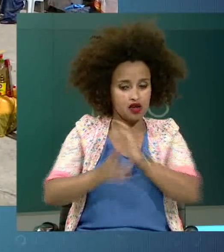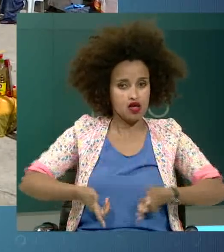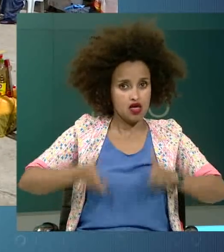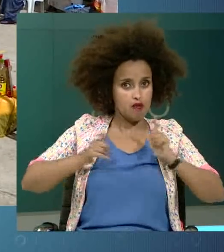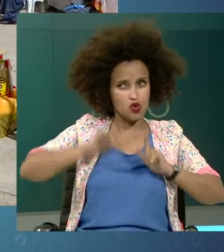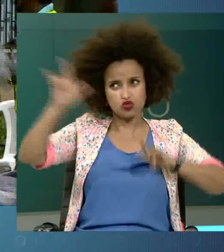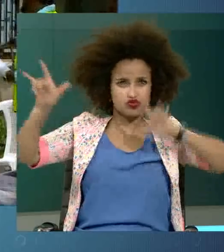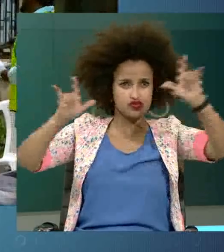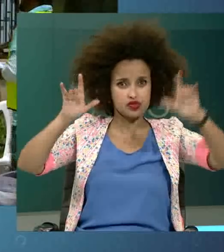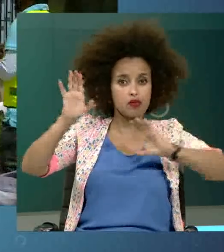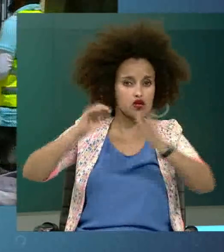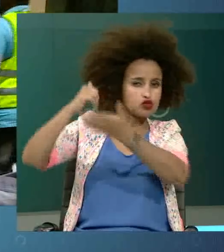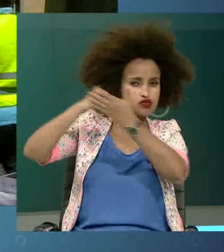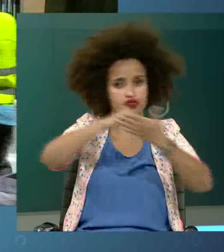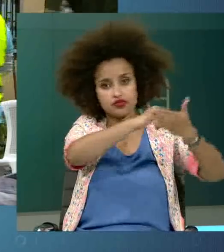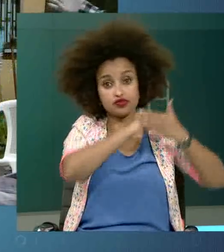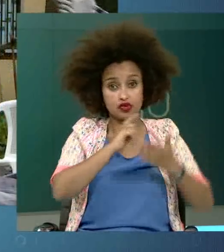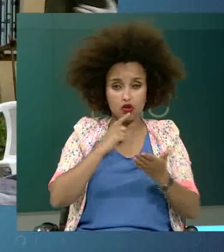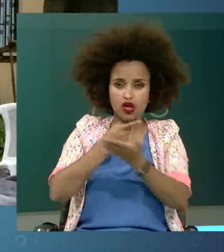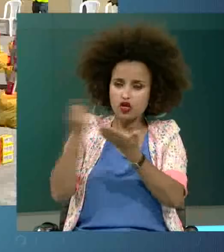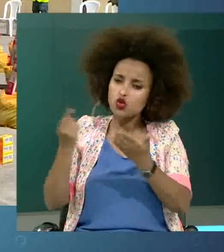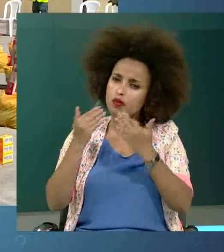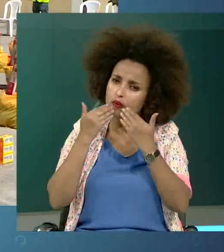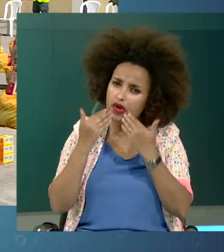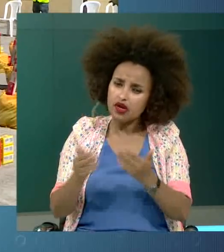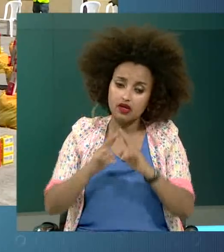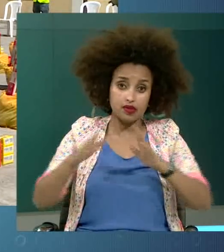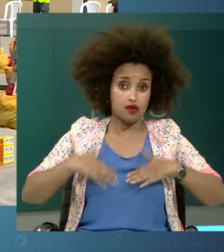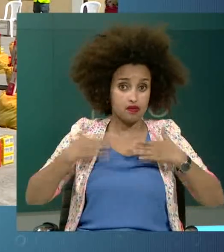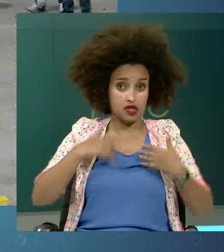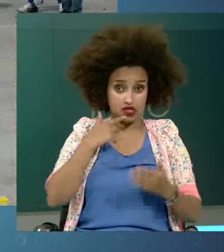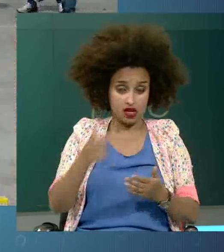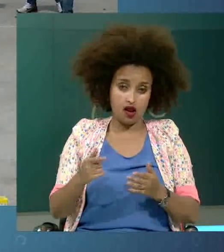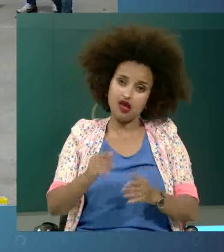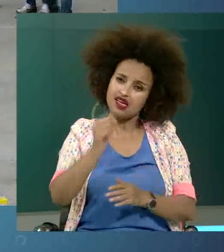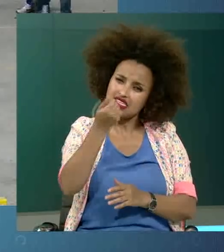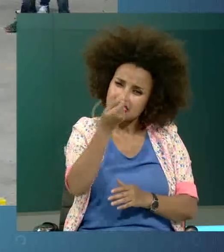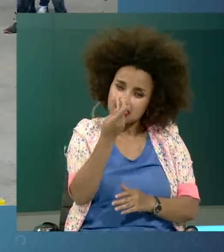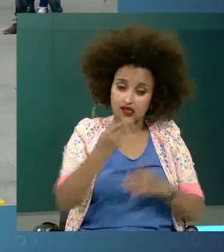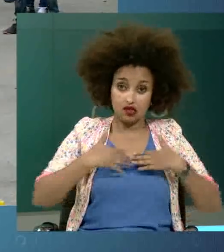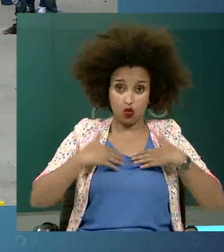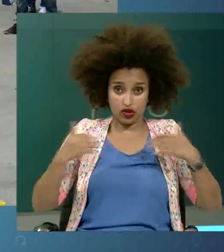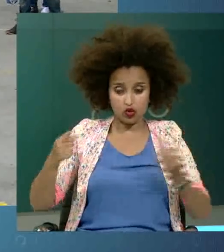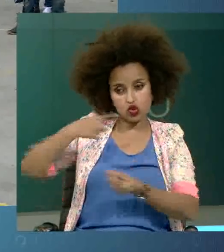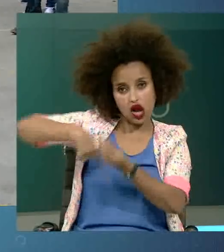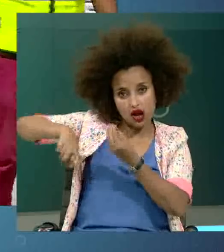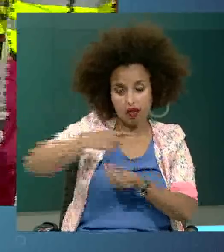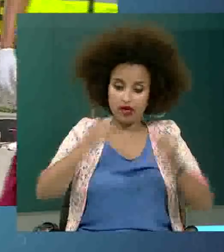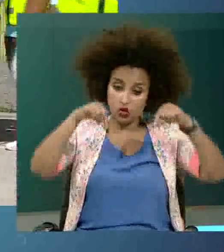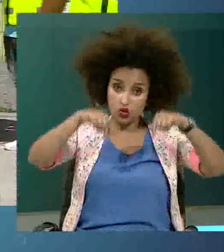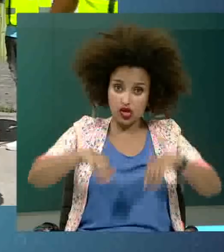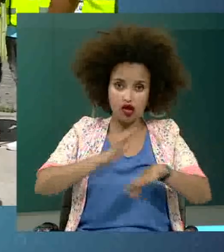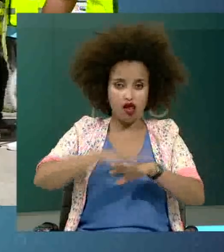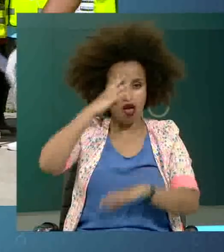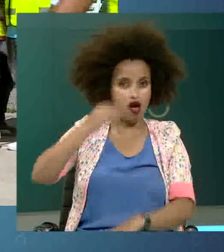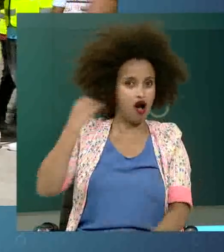ይሄን ያደረጉት በእውነት ደስ ይላል የነሱ ምርቃት በጣም ደስ ይላል በተለያዩ ለማግራት የሚገኙ ጥቂት ወጣቶች ያቸውን ዛሬ ላይ